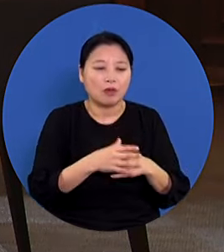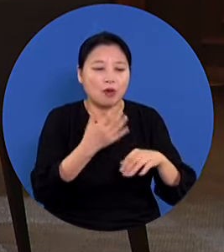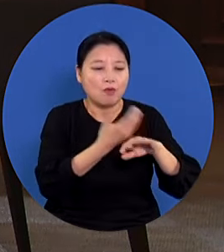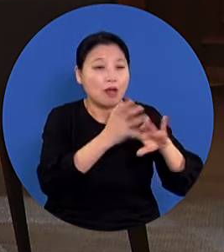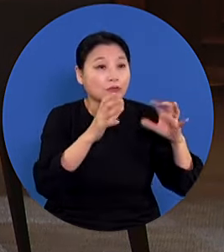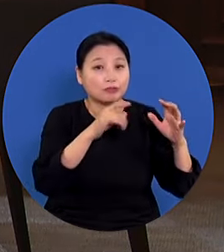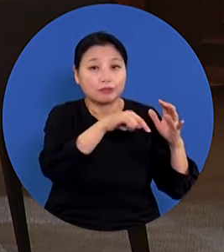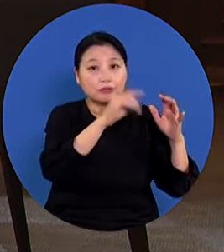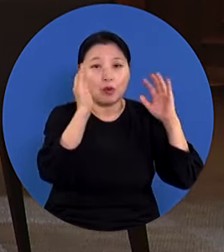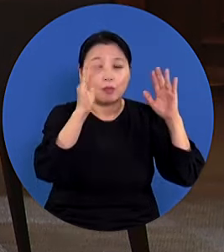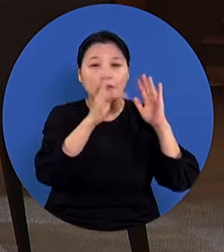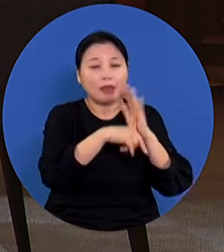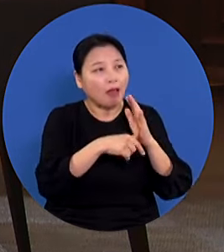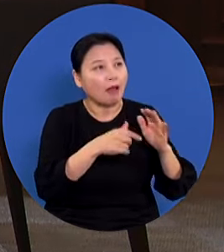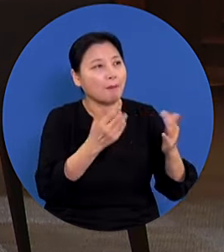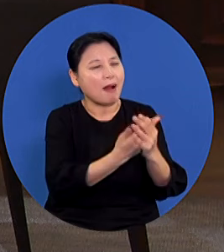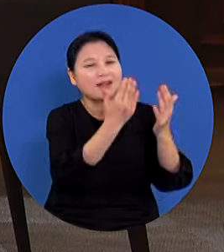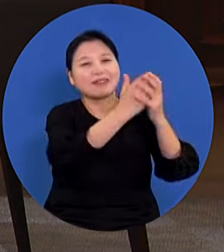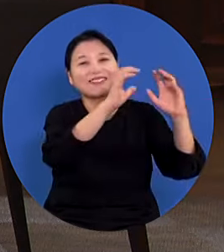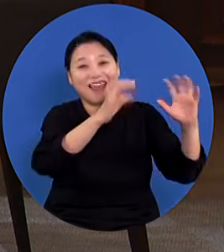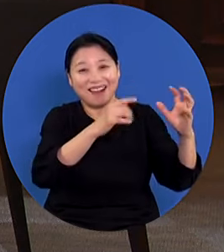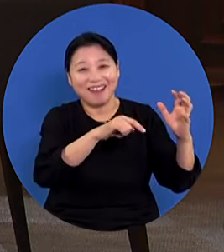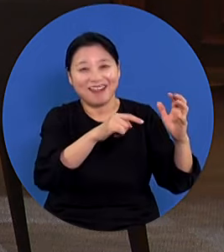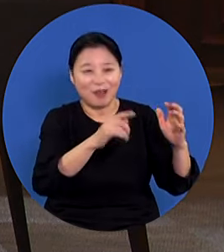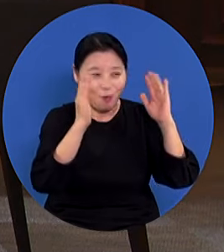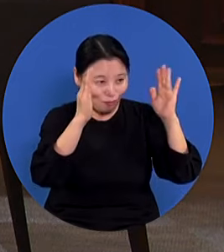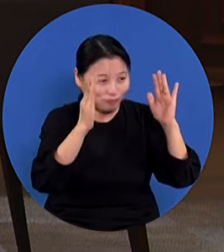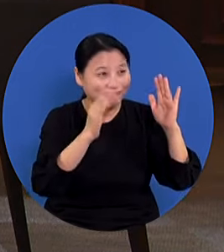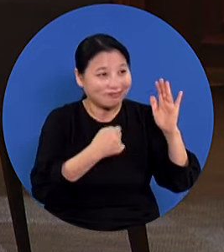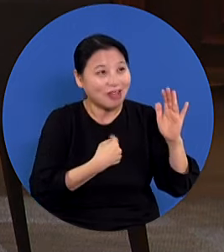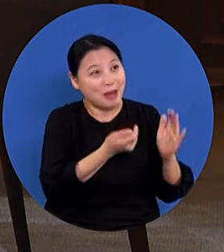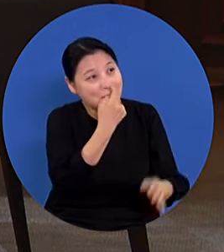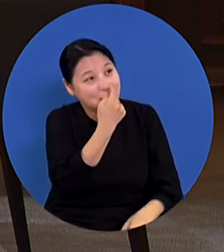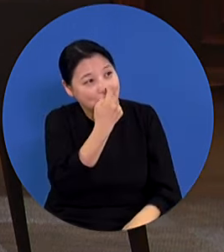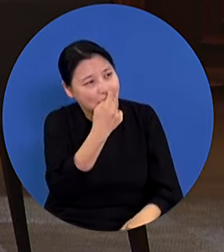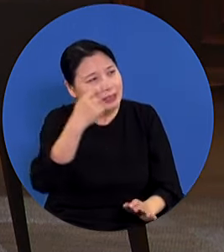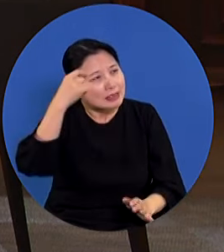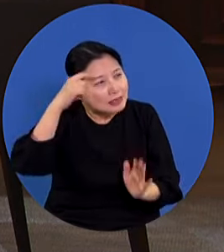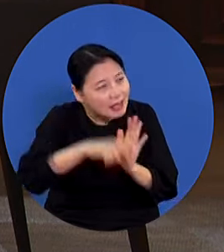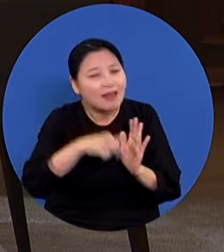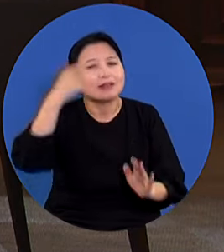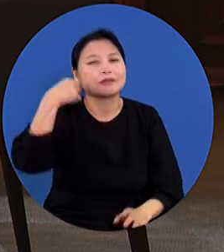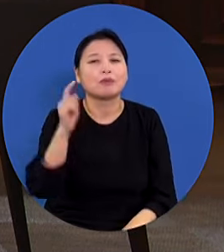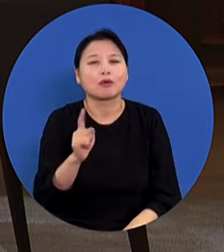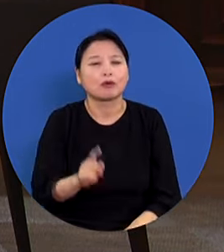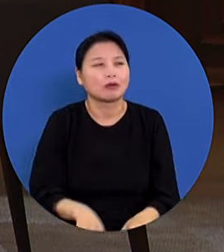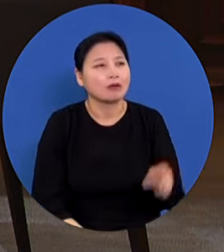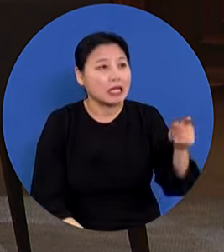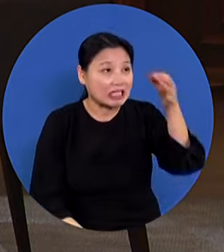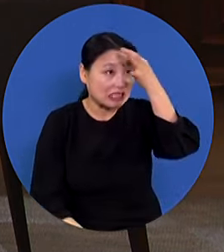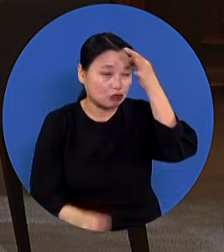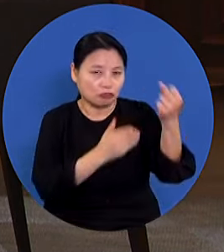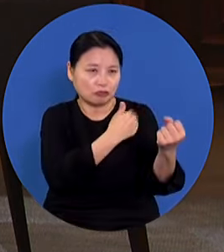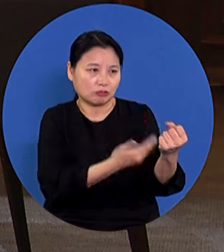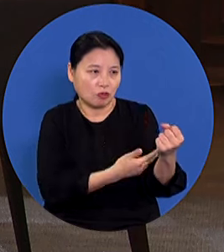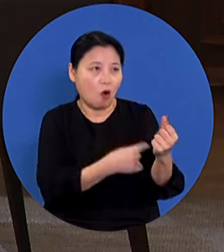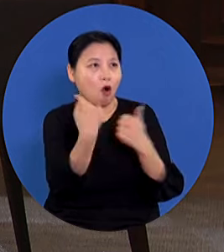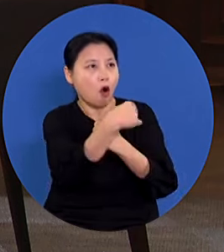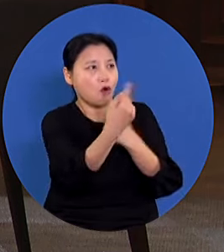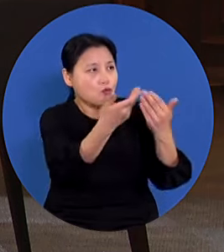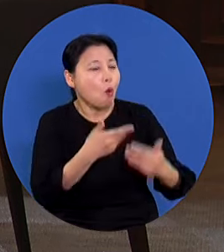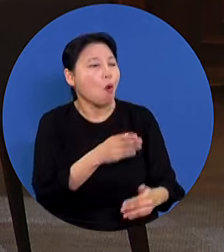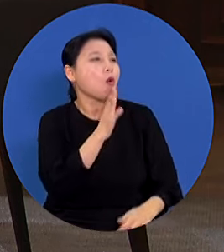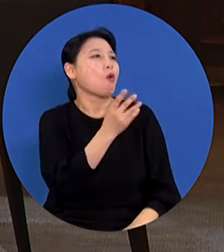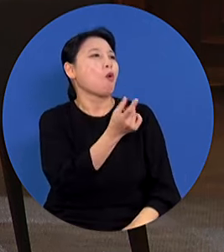저는 외국 나가서 그 우리보다 앞섰다고 가서 거기서 교육을 받고 오면서 제가 느꼈던 건데 그 기술 역량 교육이라는 거에서